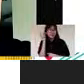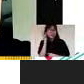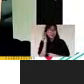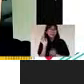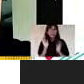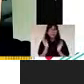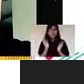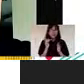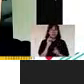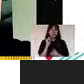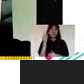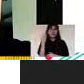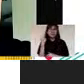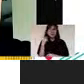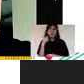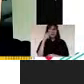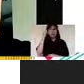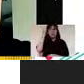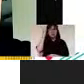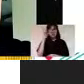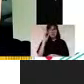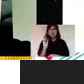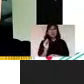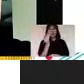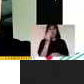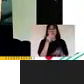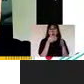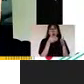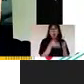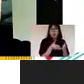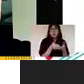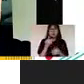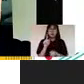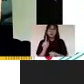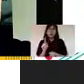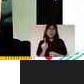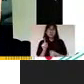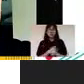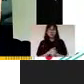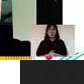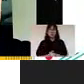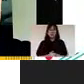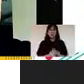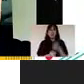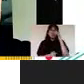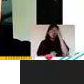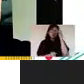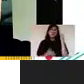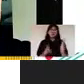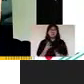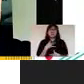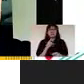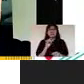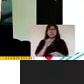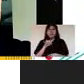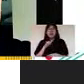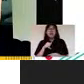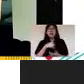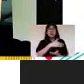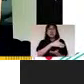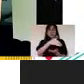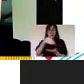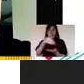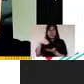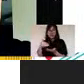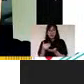dari Ibu Ketua Komisi 1, bahwa benar bahwa data pribadi itu menjadi sangat